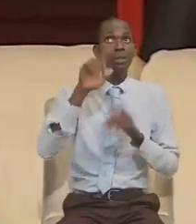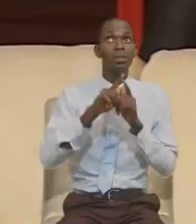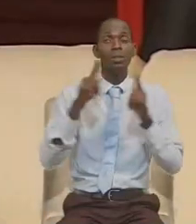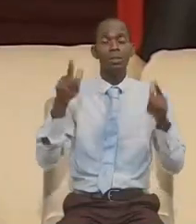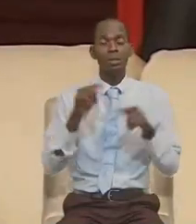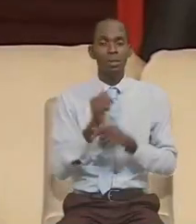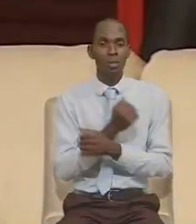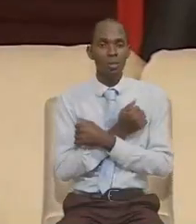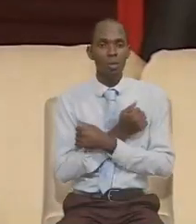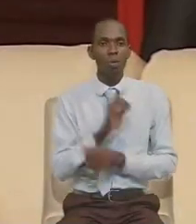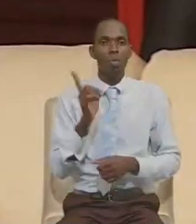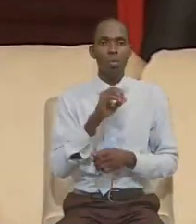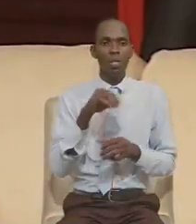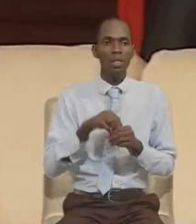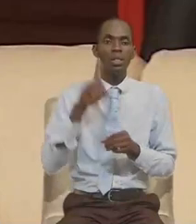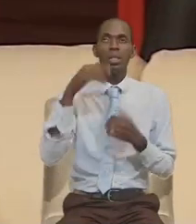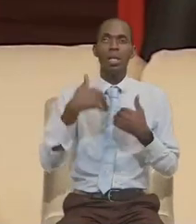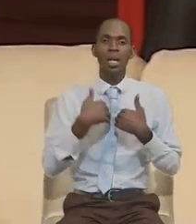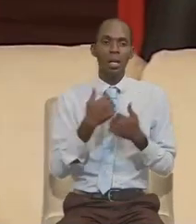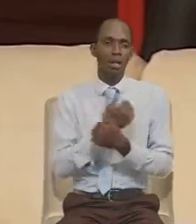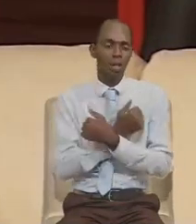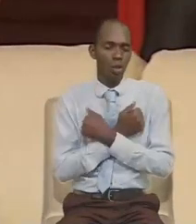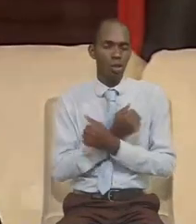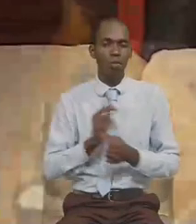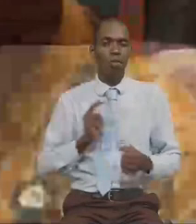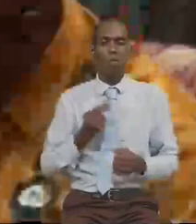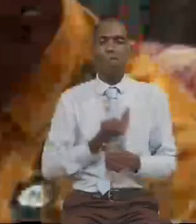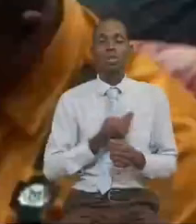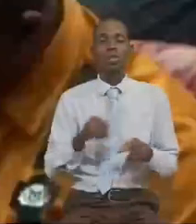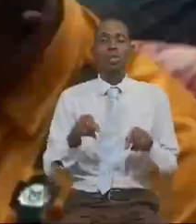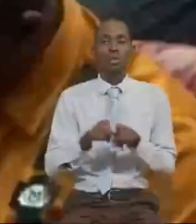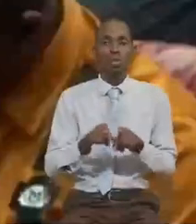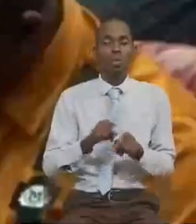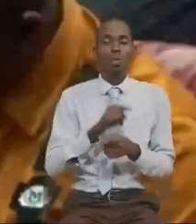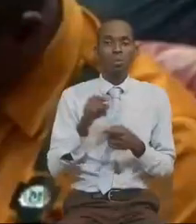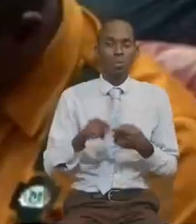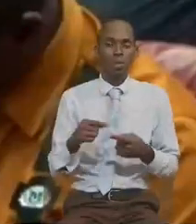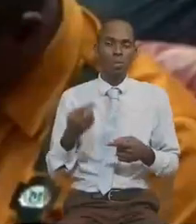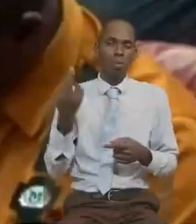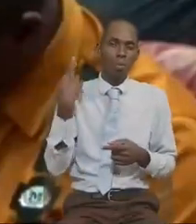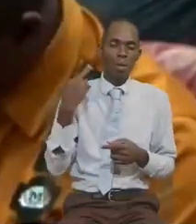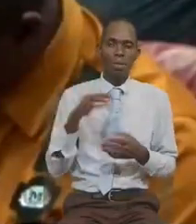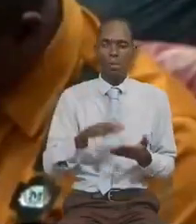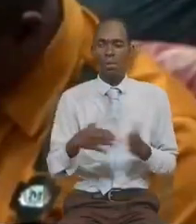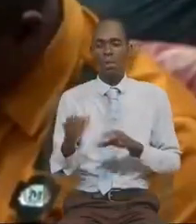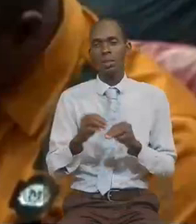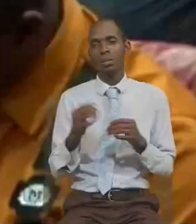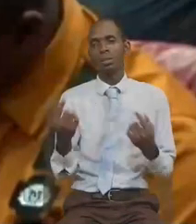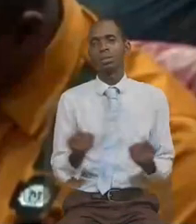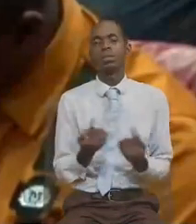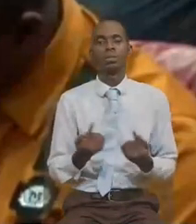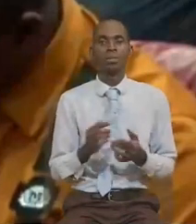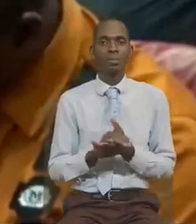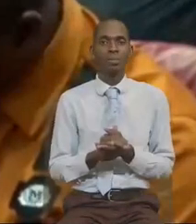aimés, nous qui étions morts par nos offenses, il retourne encore à